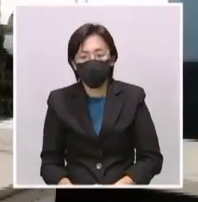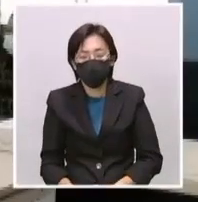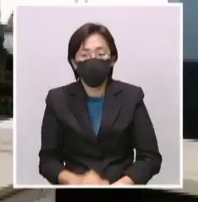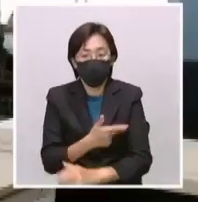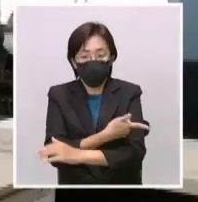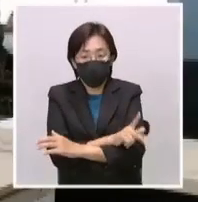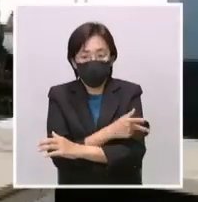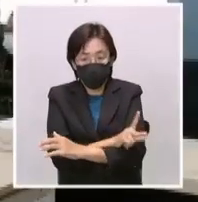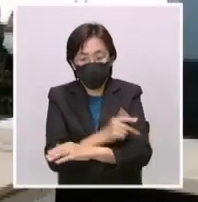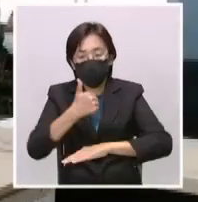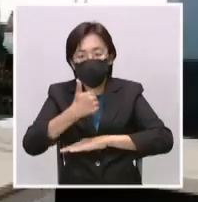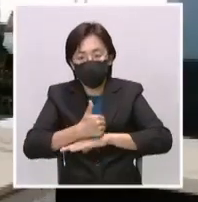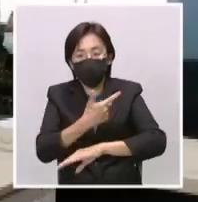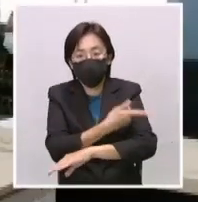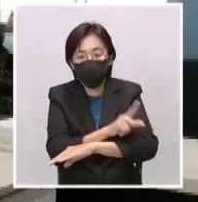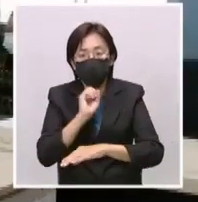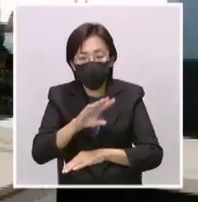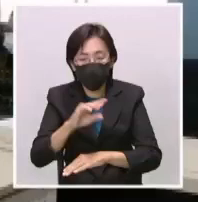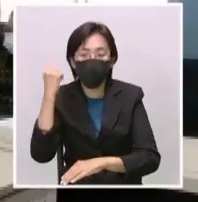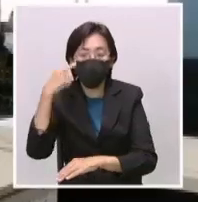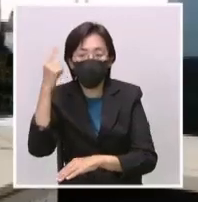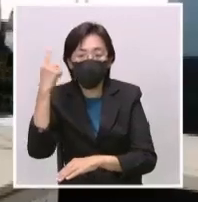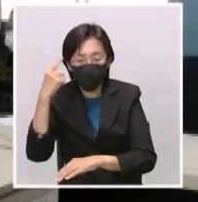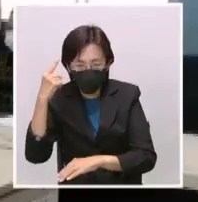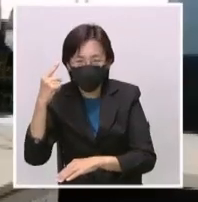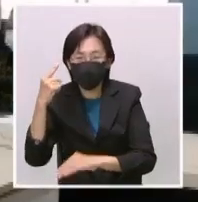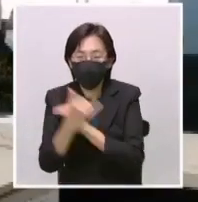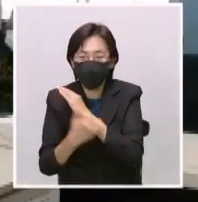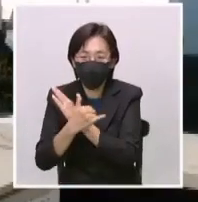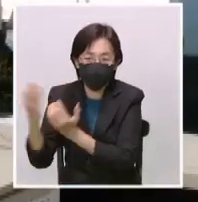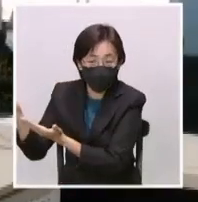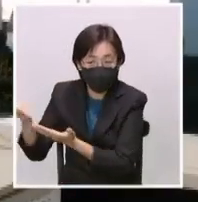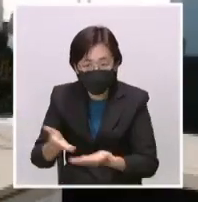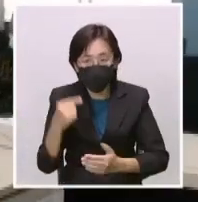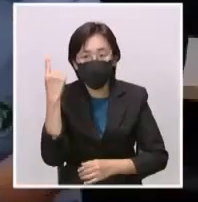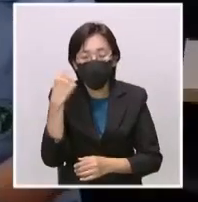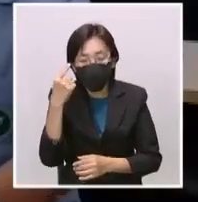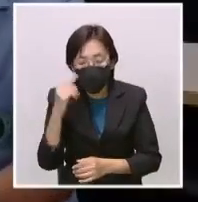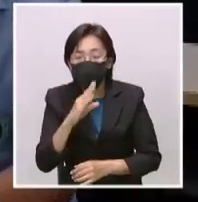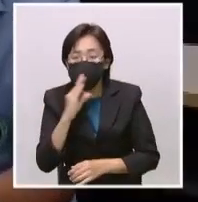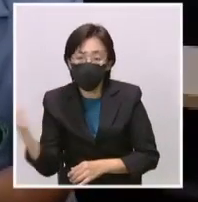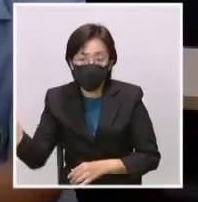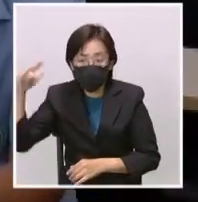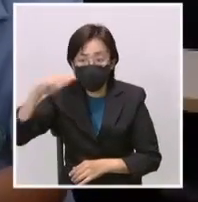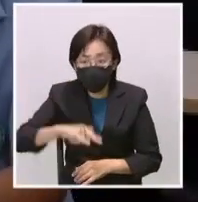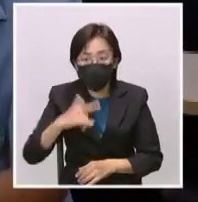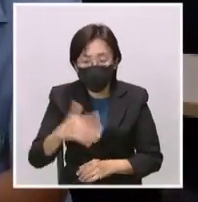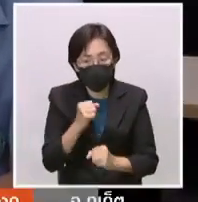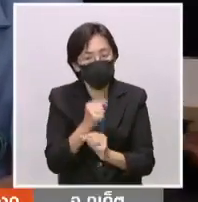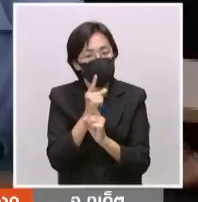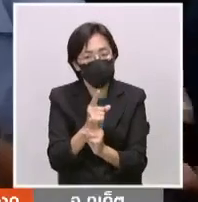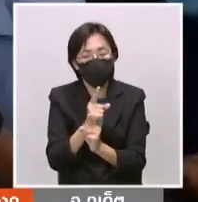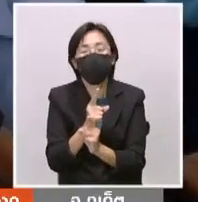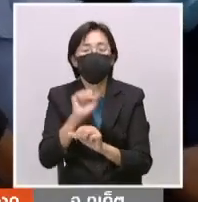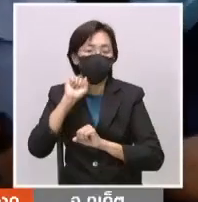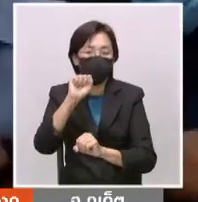การจังหวัดภูเก็ตกล่าวว่าการรับนักท่องเที่ยวในโครงการภูเก็ตแซนด์บ็อกซ์ซึ่งเมื่อเดินทางเข้ามาต้องปฏิบัติตามมาตรการเงื่อนไข